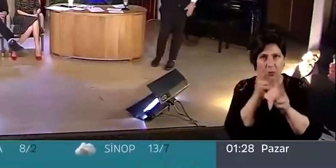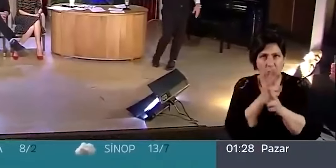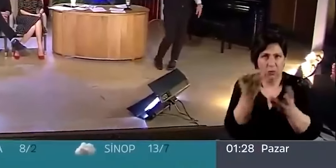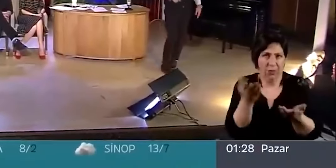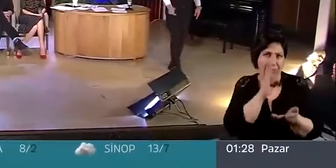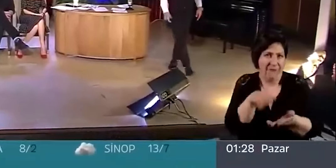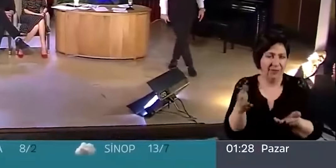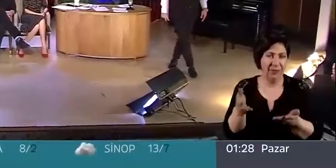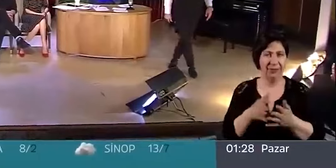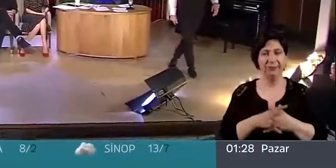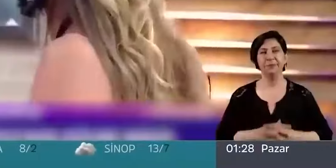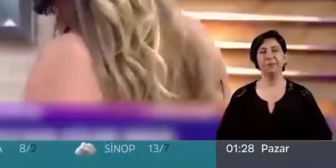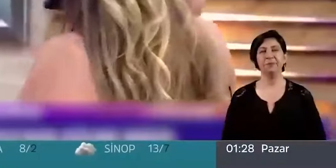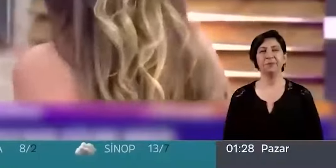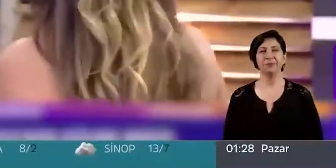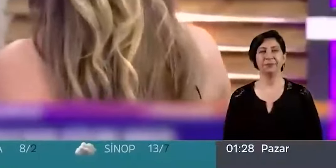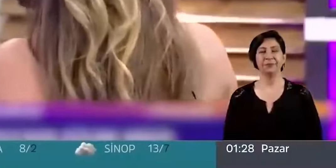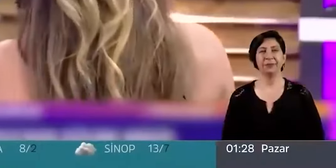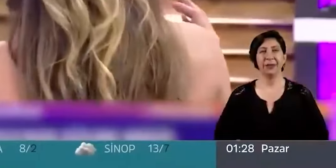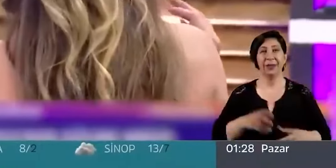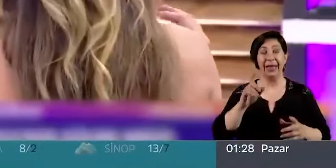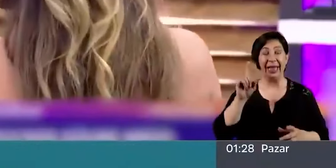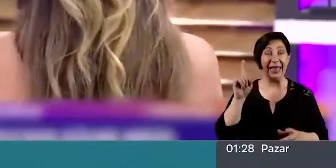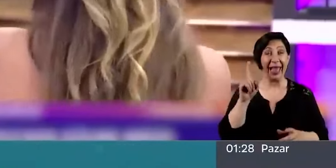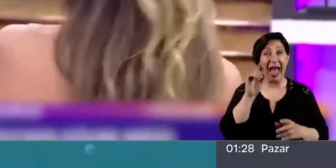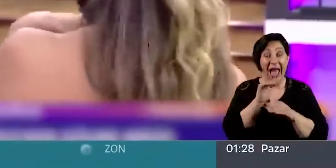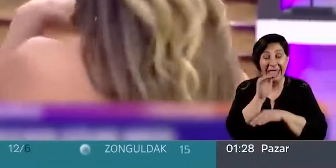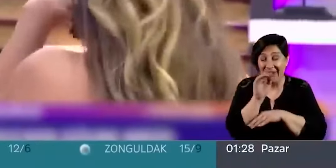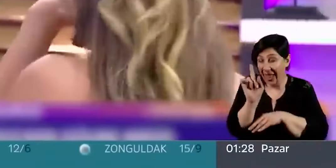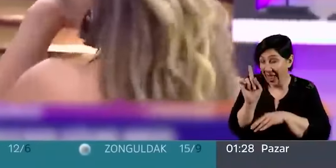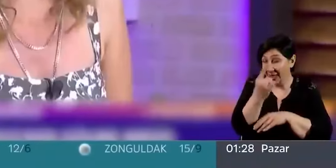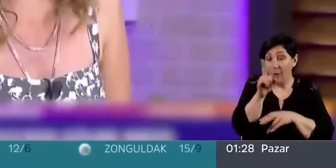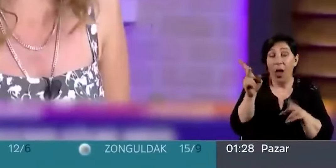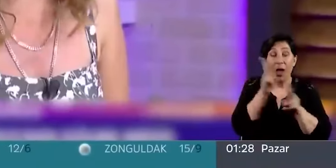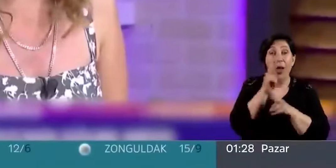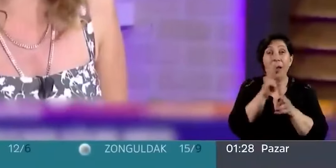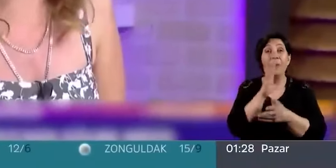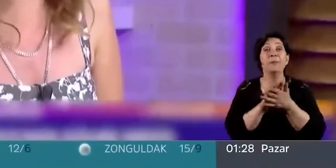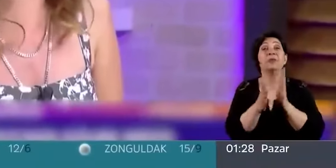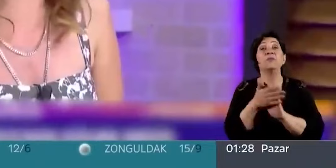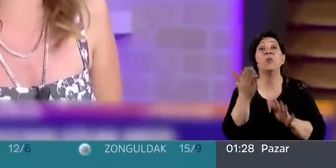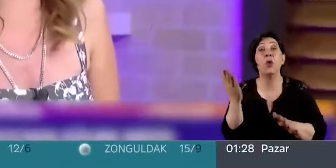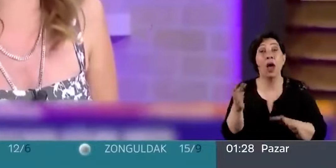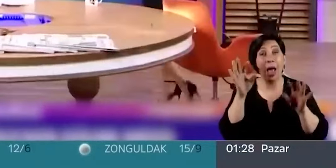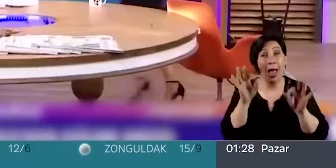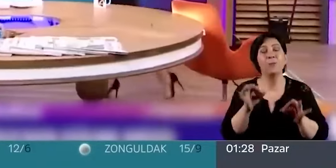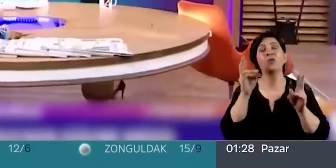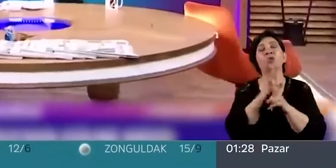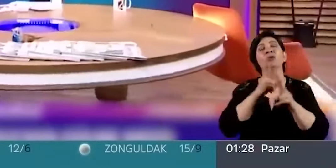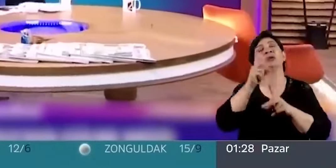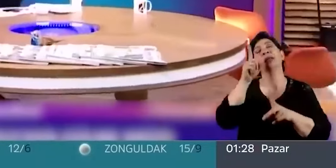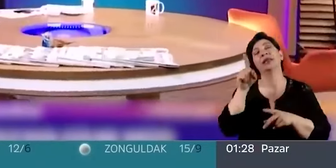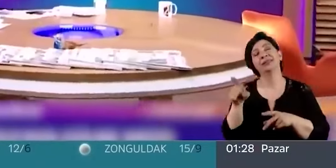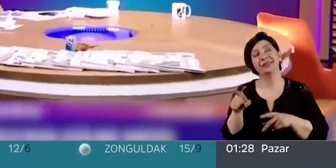ayol. Devam. Krizine girini daha hayatımda ilk defa görüyorum. Allah'ım görüyorum. Hep üzülmüştüm seni. Ben